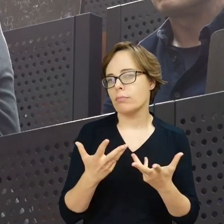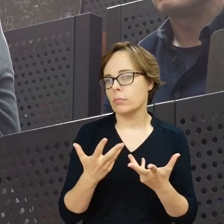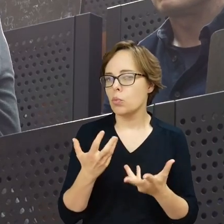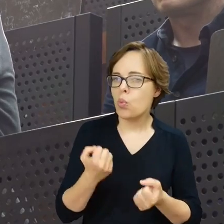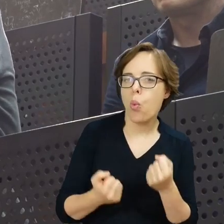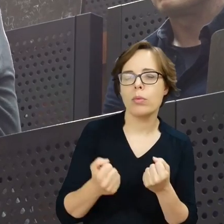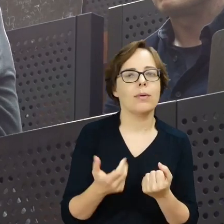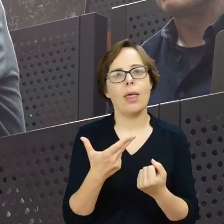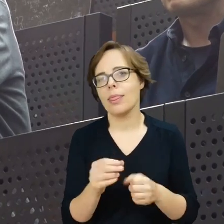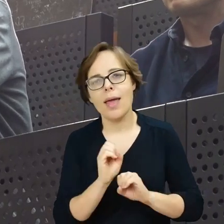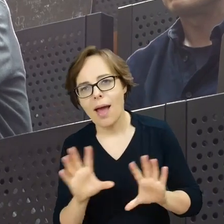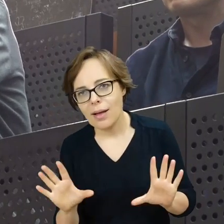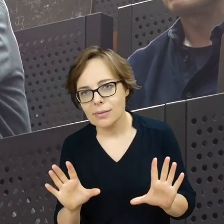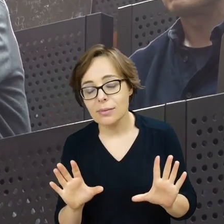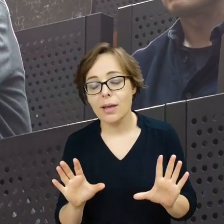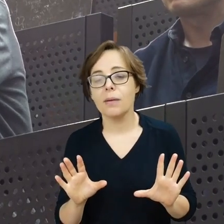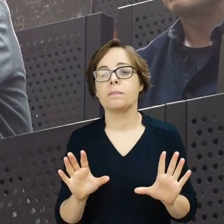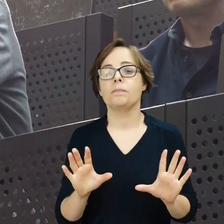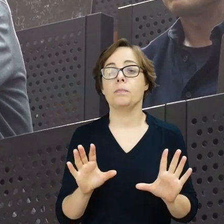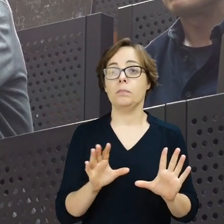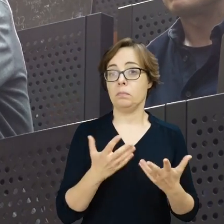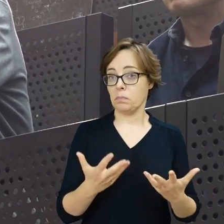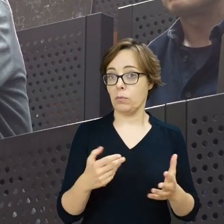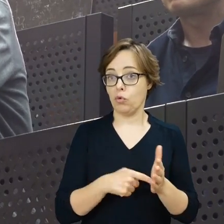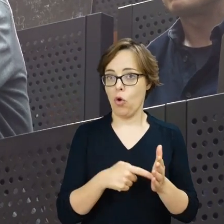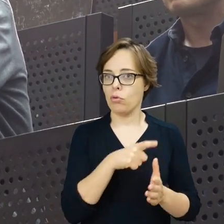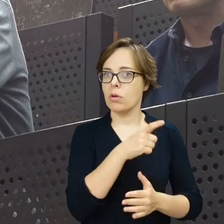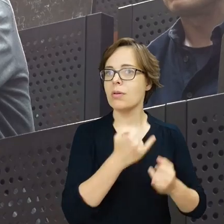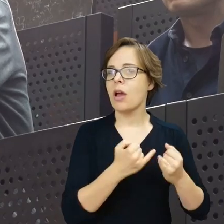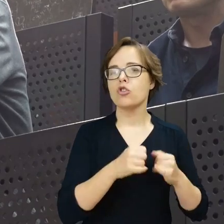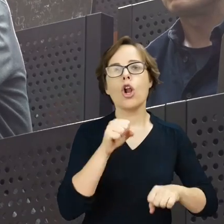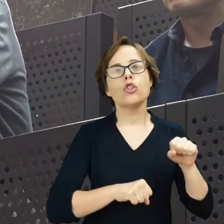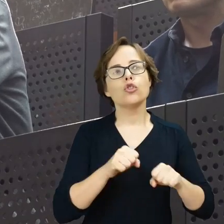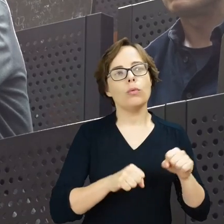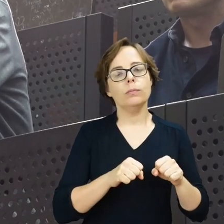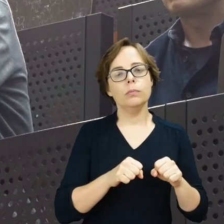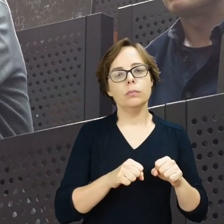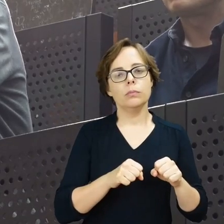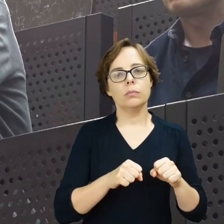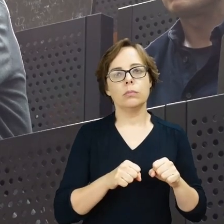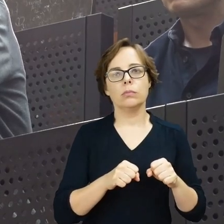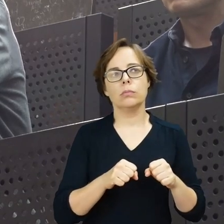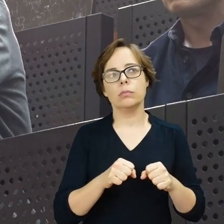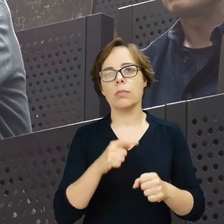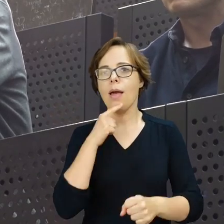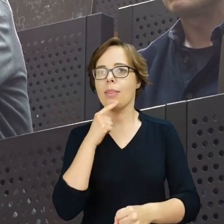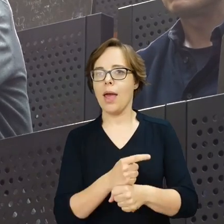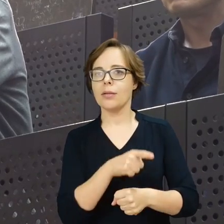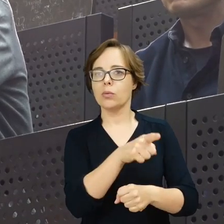jakby trudna, jeśli sąd ma orzec na korzyść organu władzy publicznej, który ma pewną